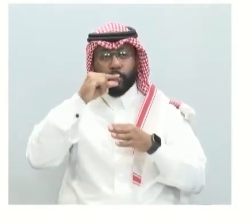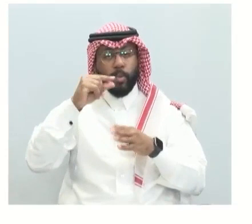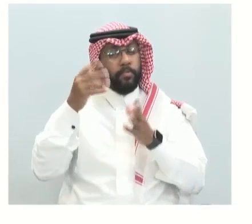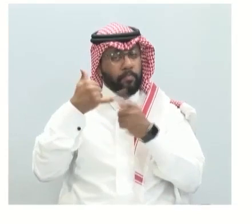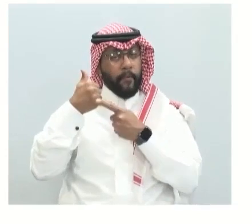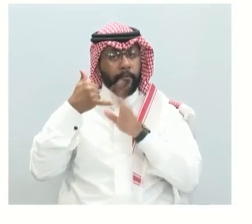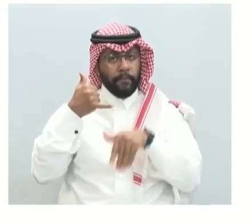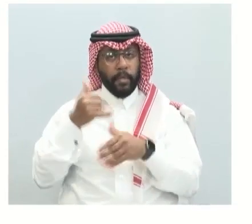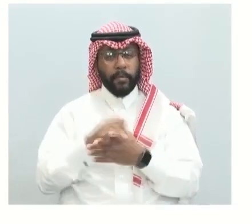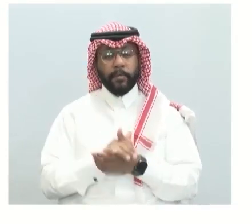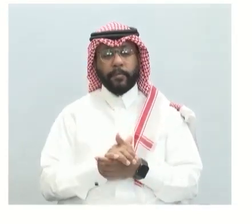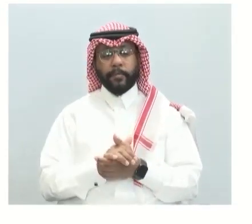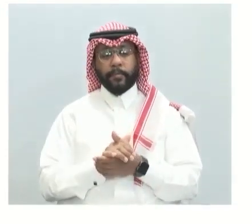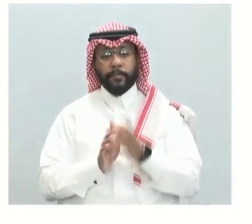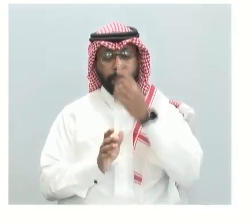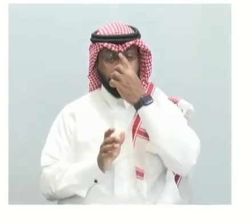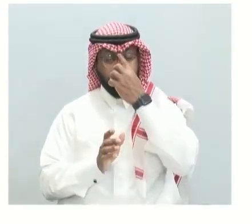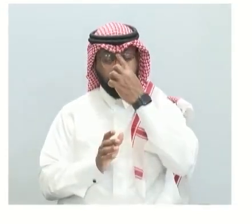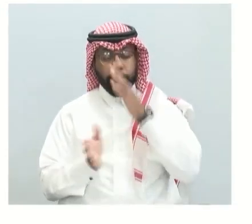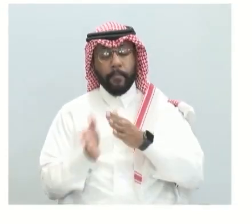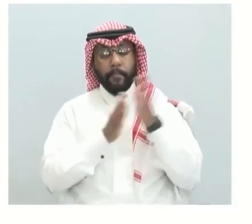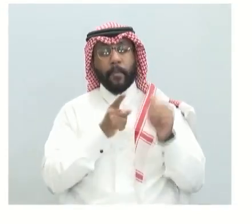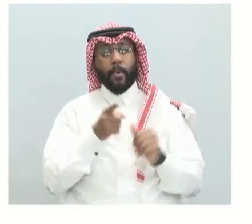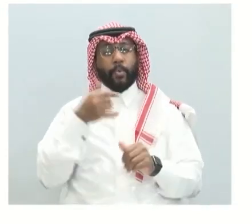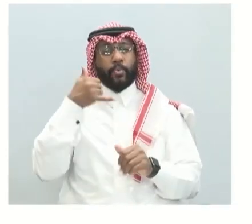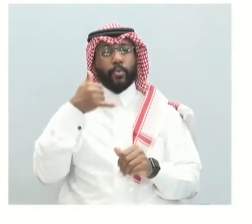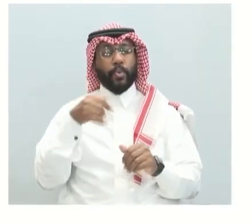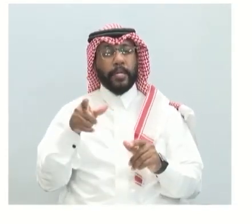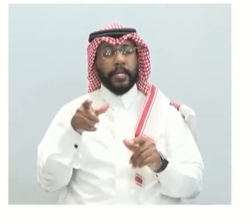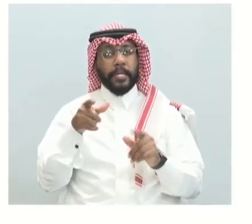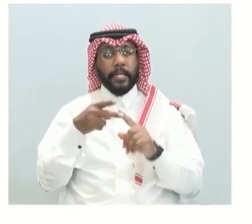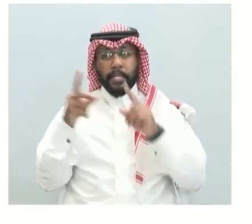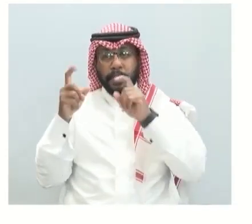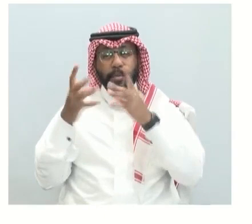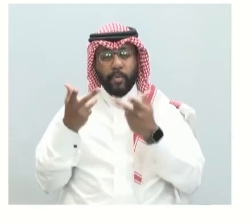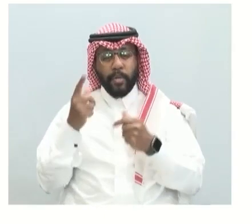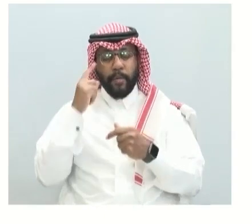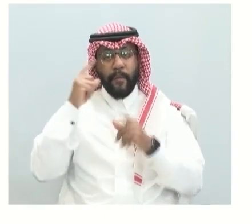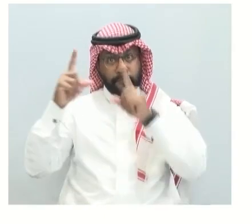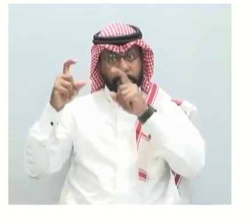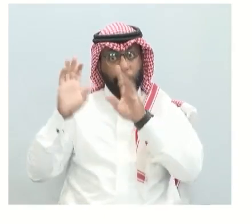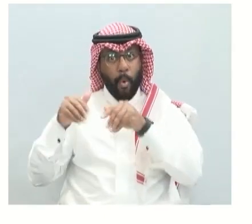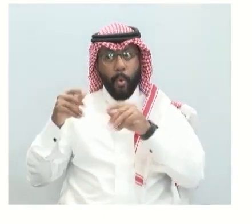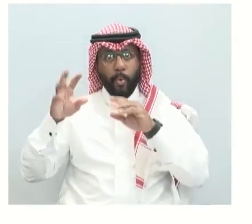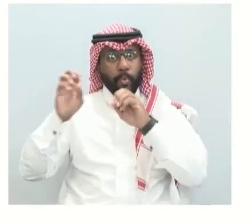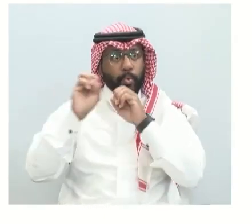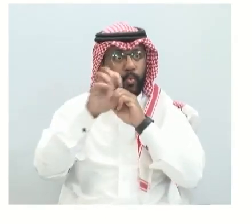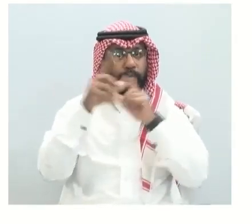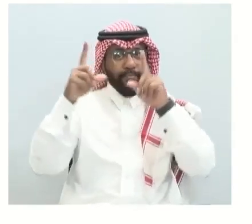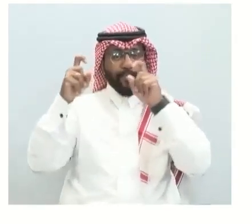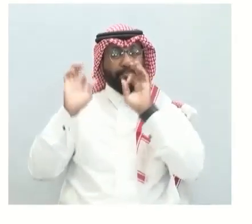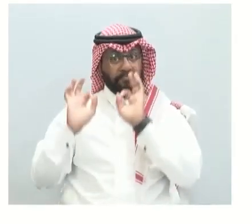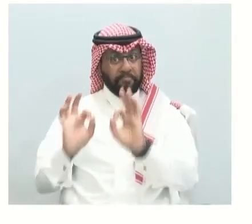ما هو اسم الجهاز الذي يستخدم اساسا لالتقاط الصور احسنتم الكاميرا الرقميه او الكاميرا